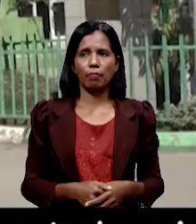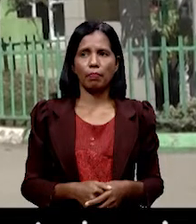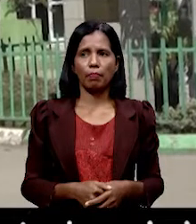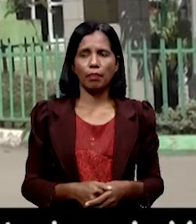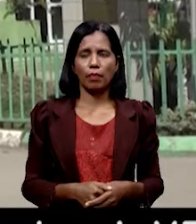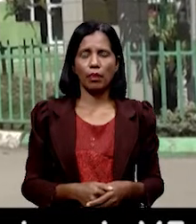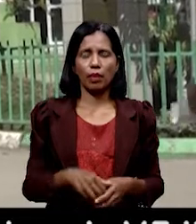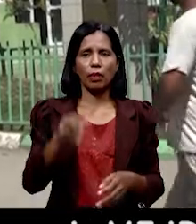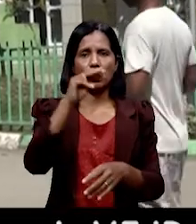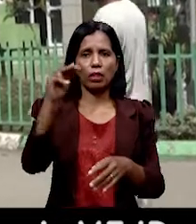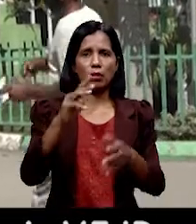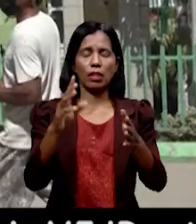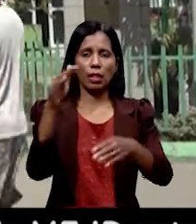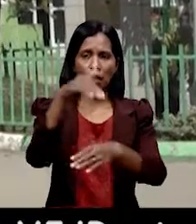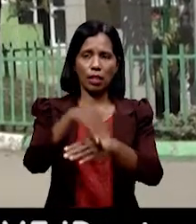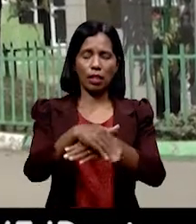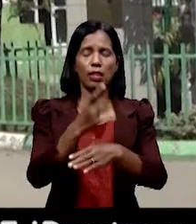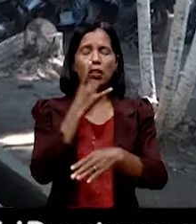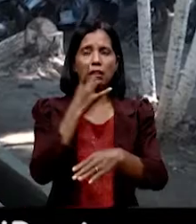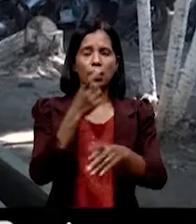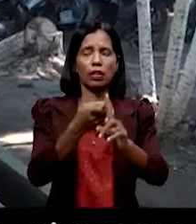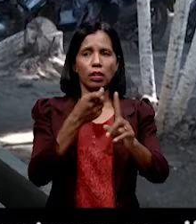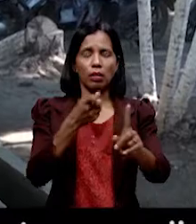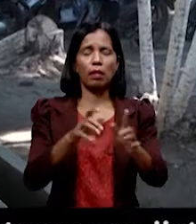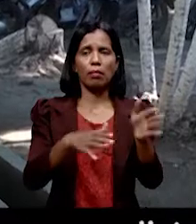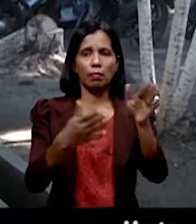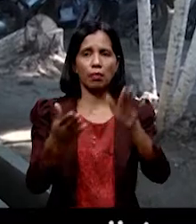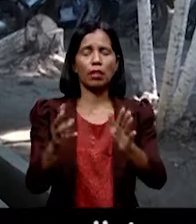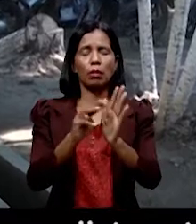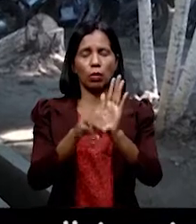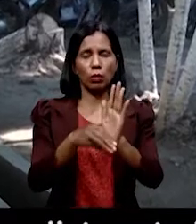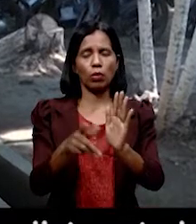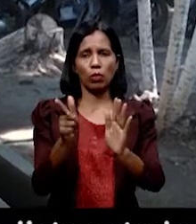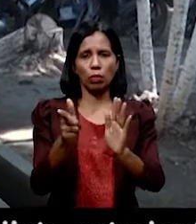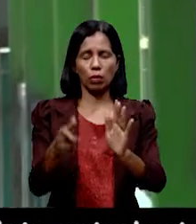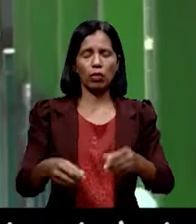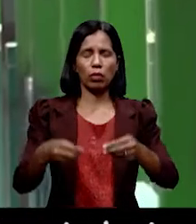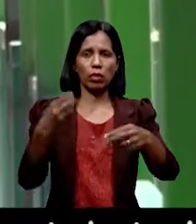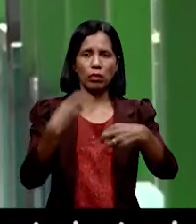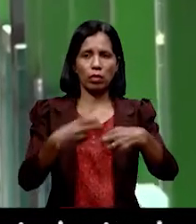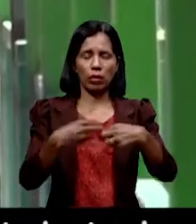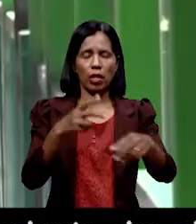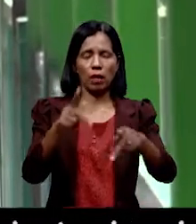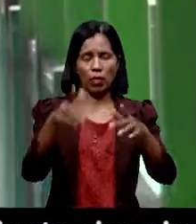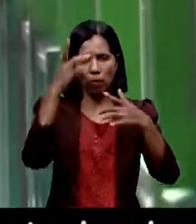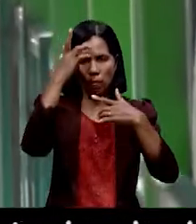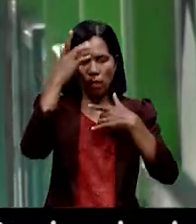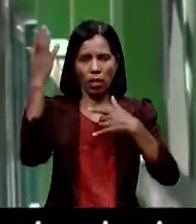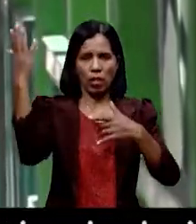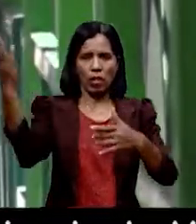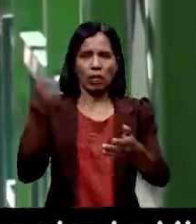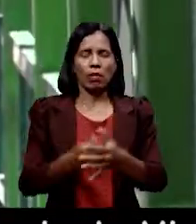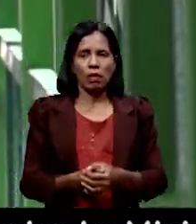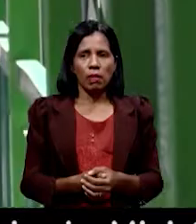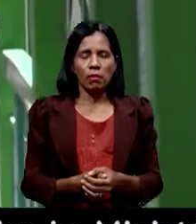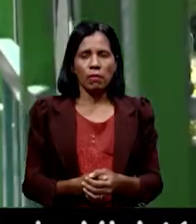Ia segunda kalan eletricidade husi sentral mate quase minuto ruanulu, hodi prejudica paciente balun nebe ia hela sala